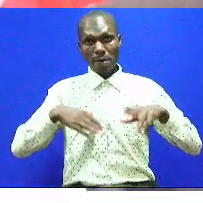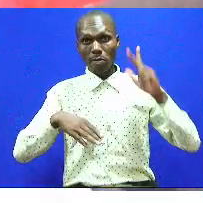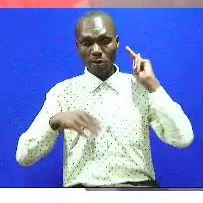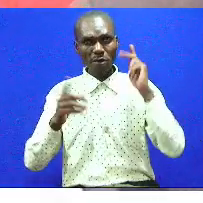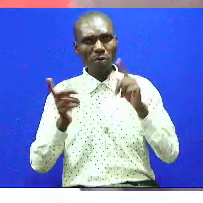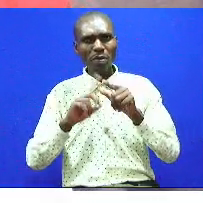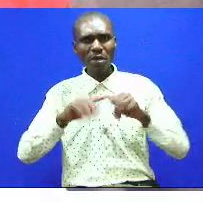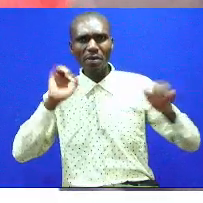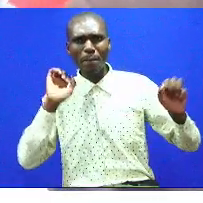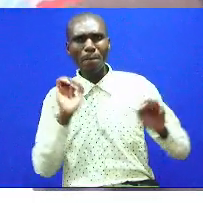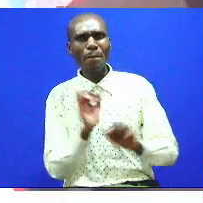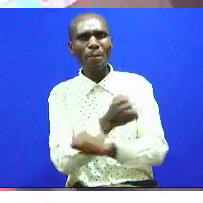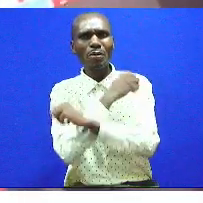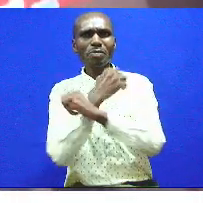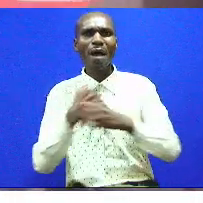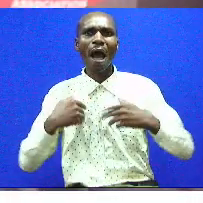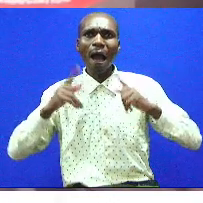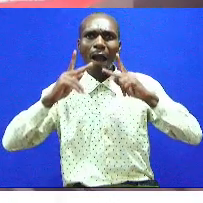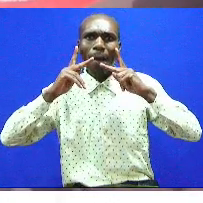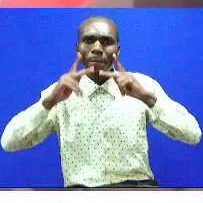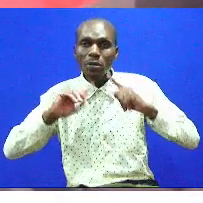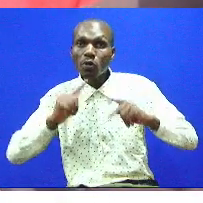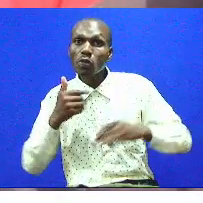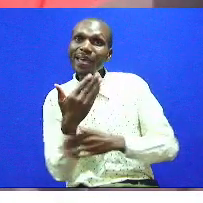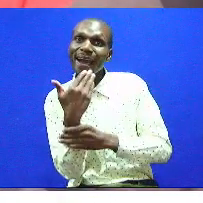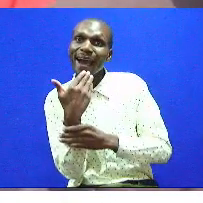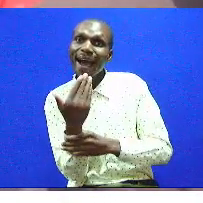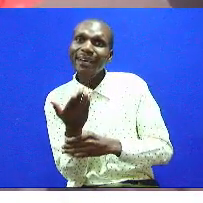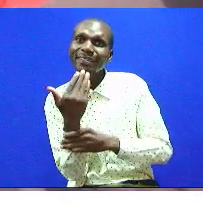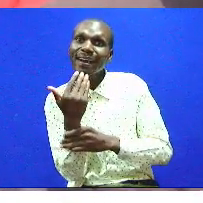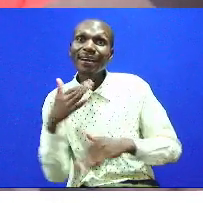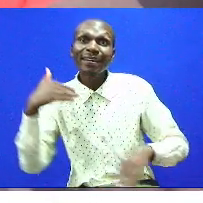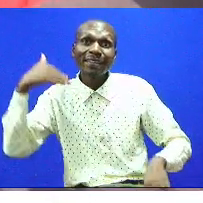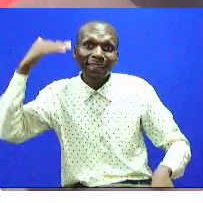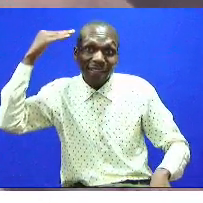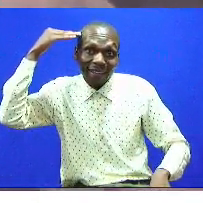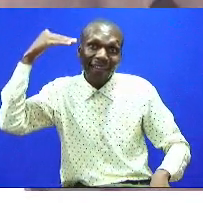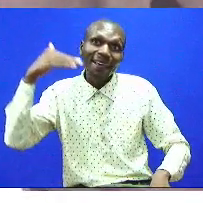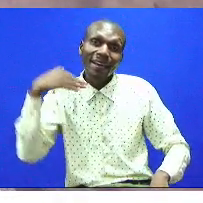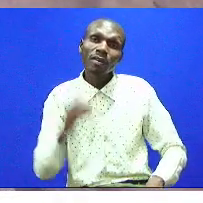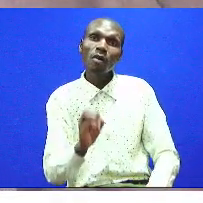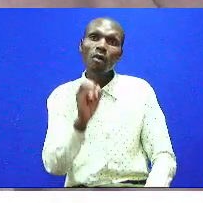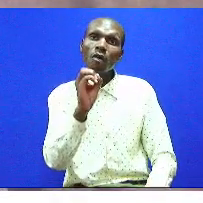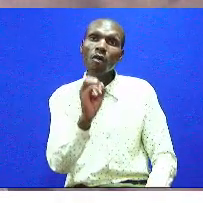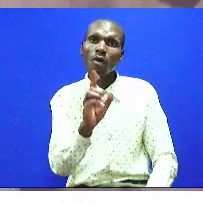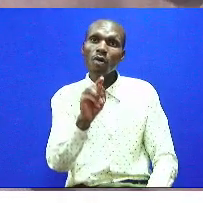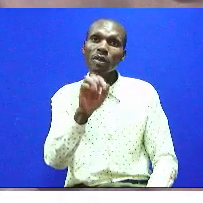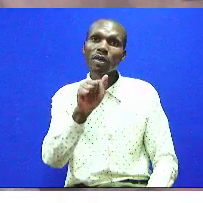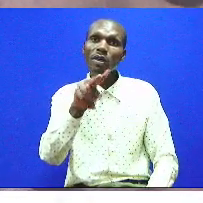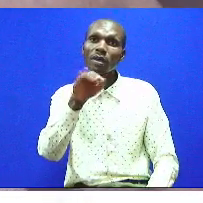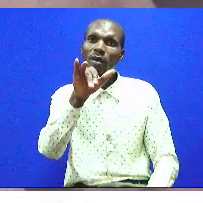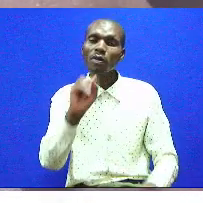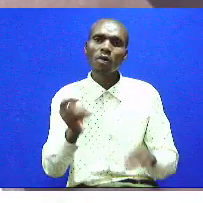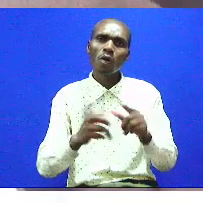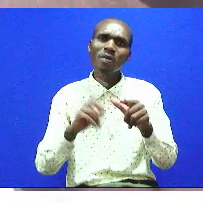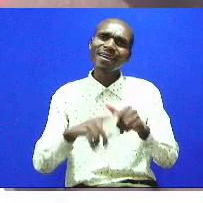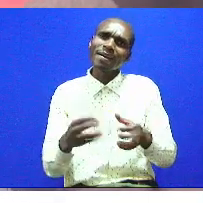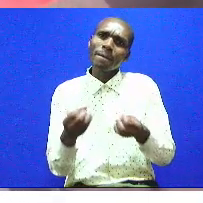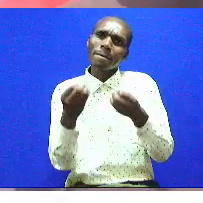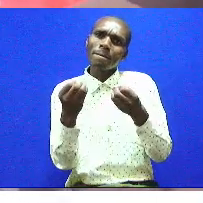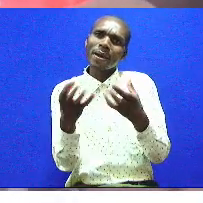goba mbolide omuroti Charles the Third, uyuire tobo gambi, maega jogo sira kwa mamu mwabo Queen Elizabeth the Second,